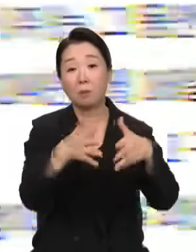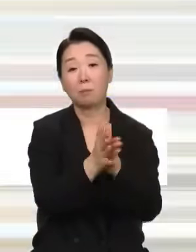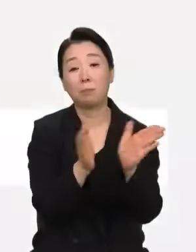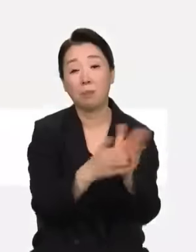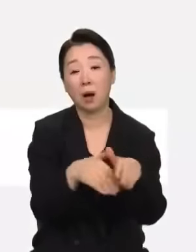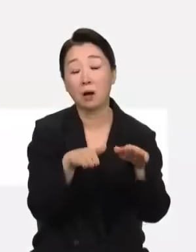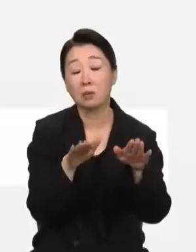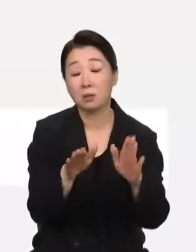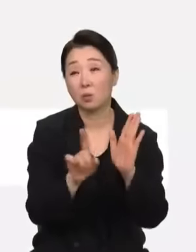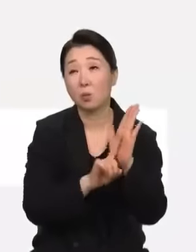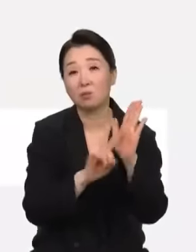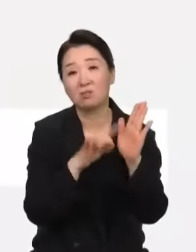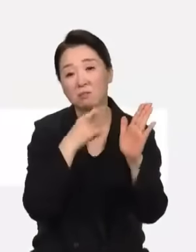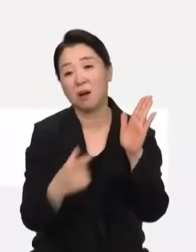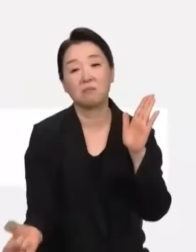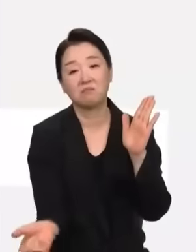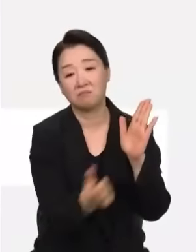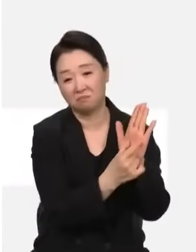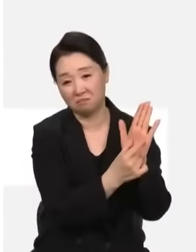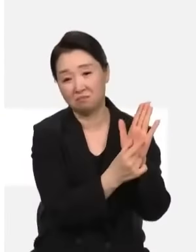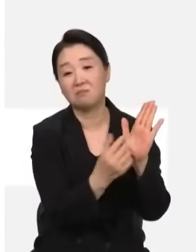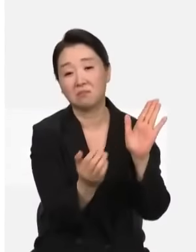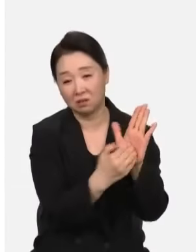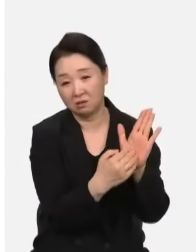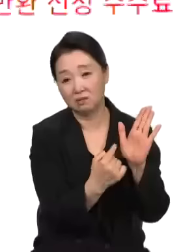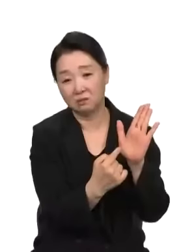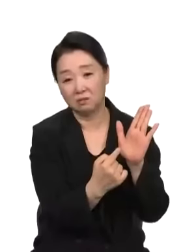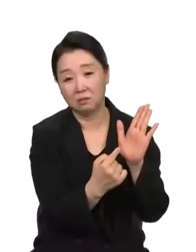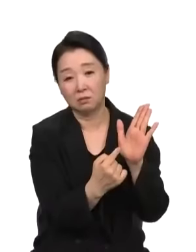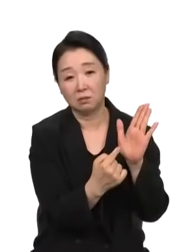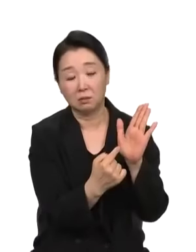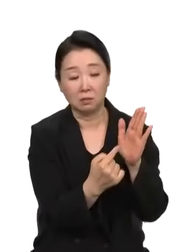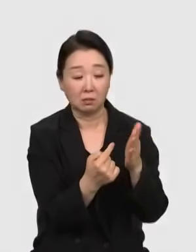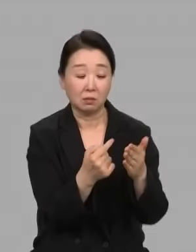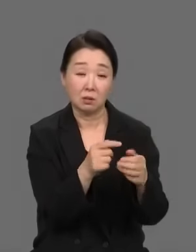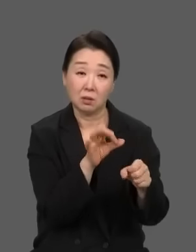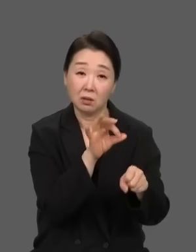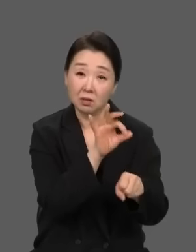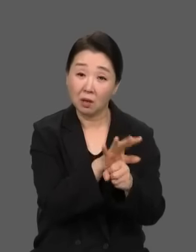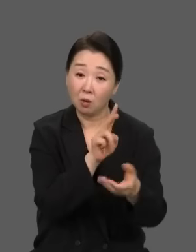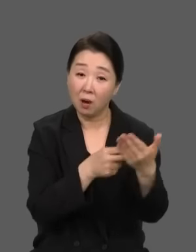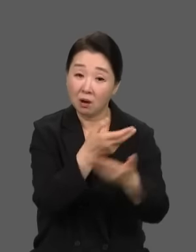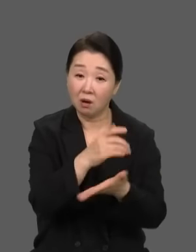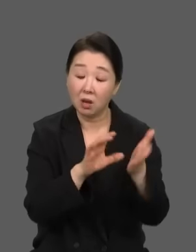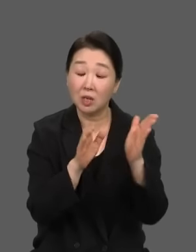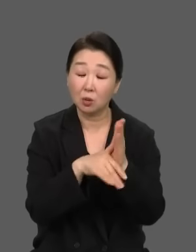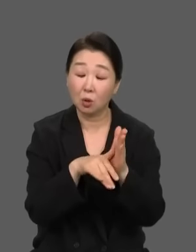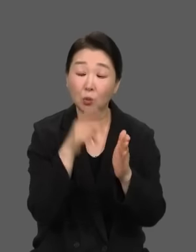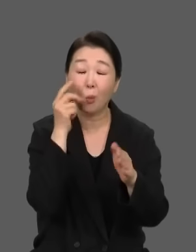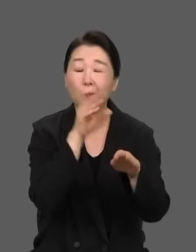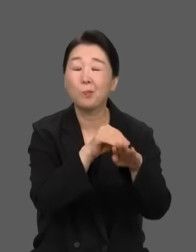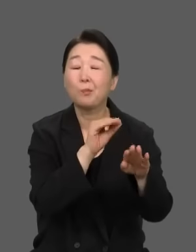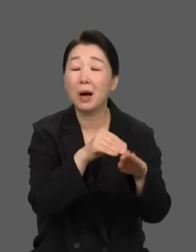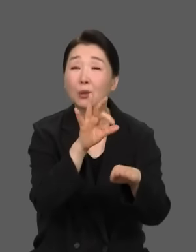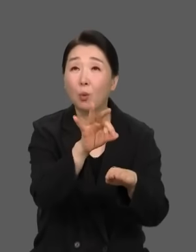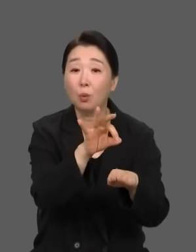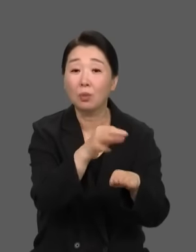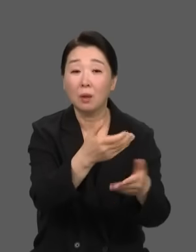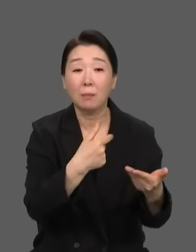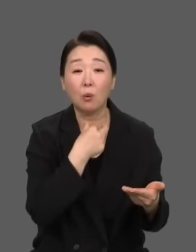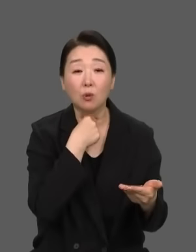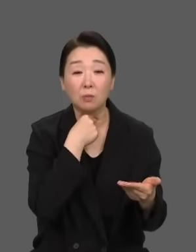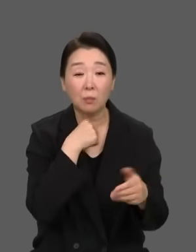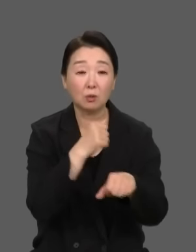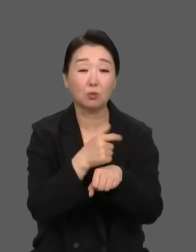현재는 공지만 덩이 올라와 있습니다 거래소 된 돈을 돌려받으려면 수수료 5만 원을